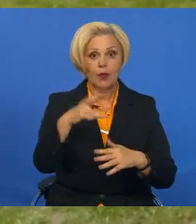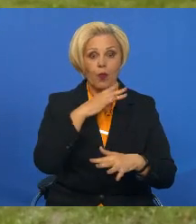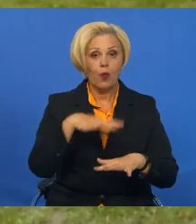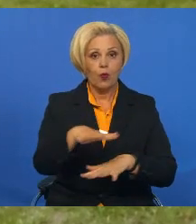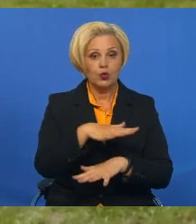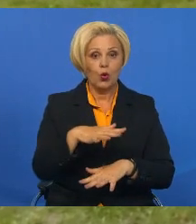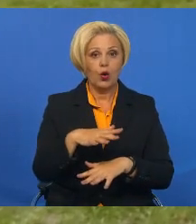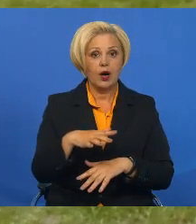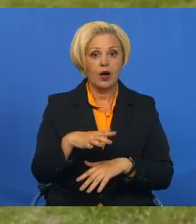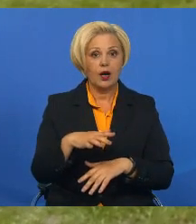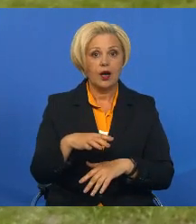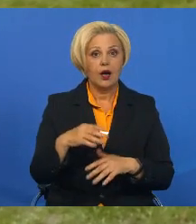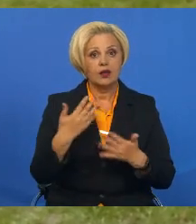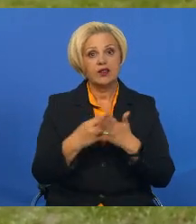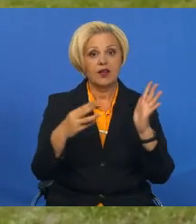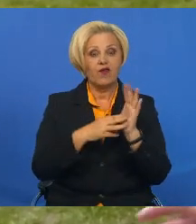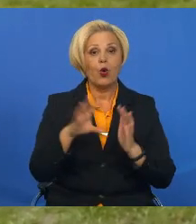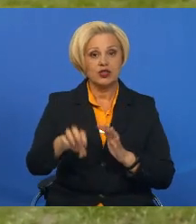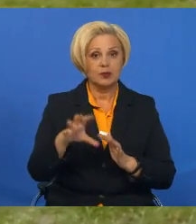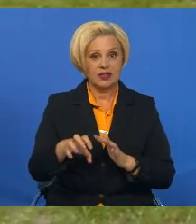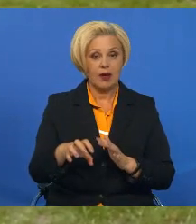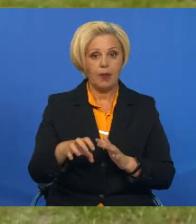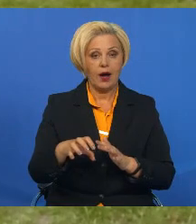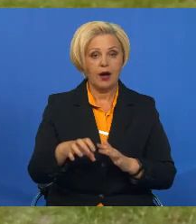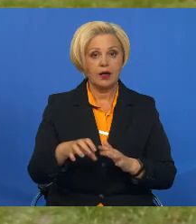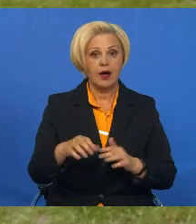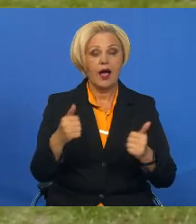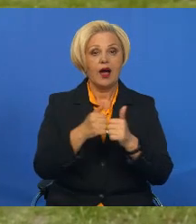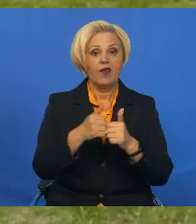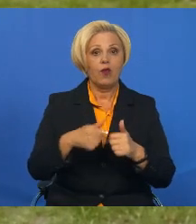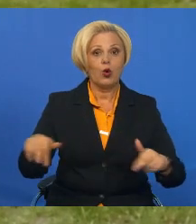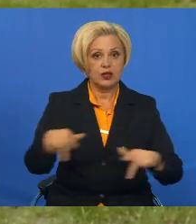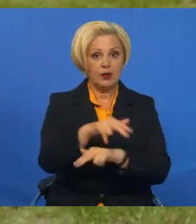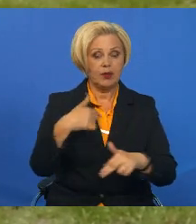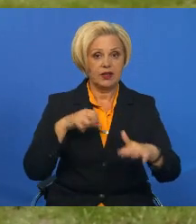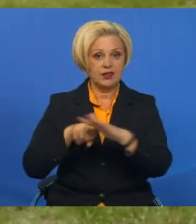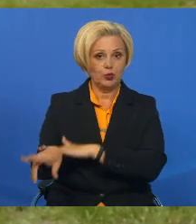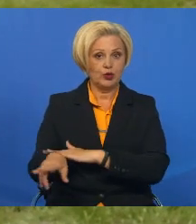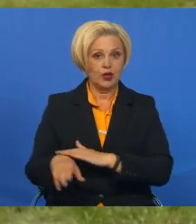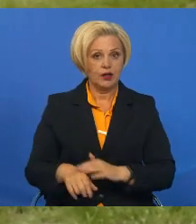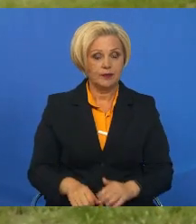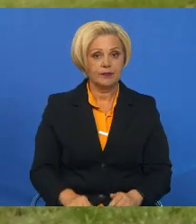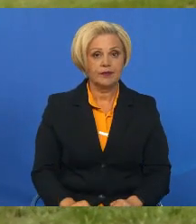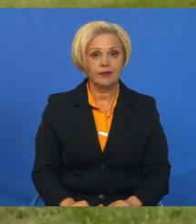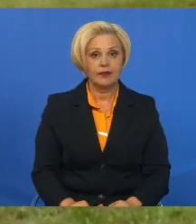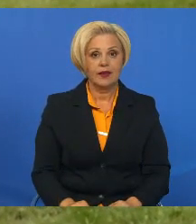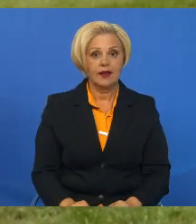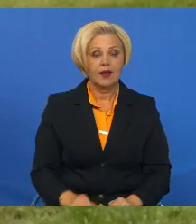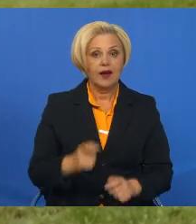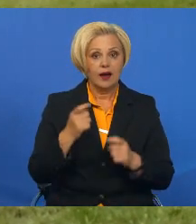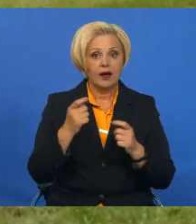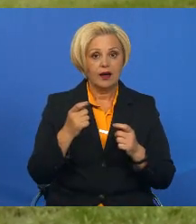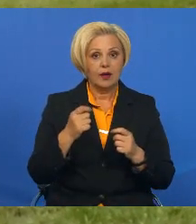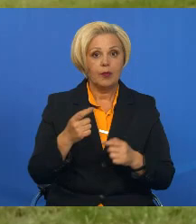чалавек, сабак 8, наверна, расселіліся каля пад'езда, як мы ўцякаць з ним. Пашлі гору